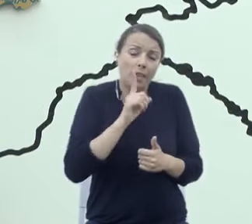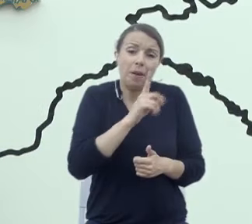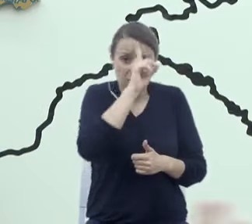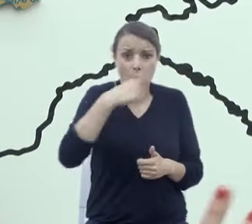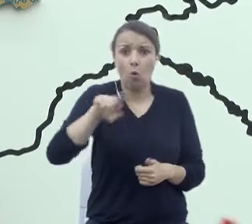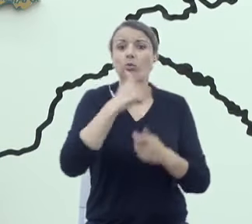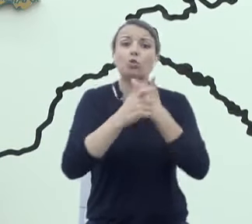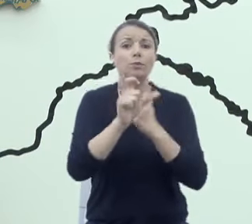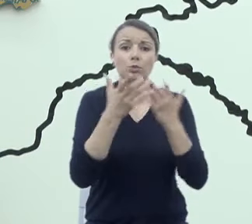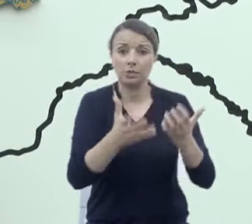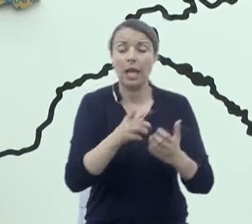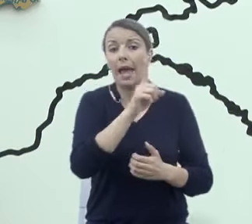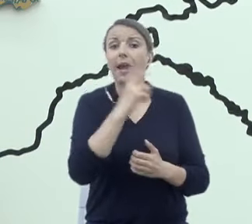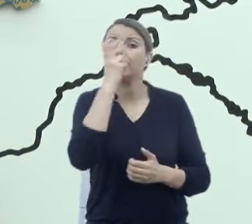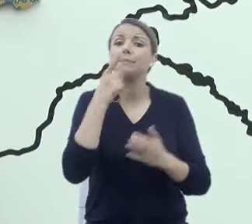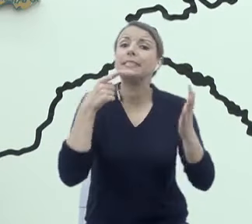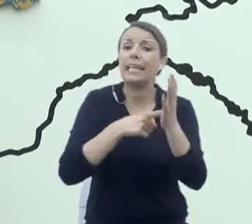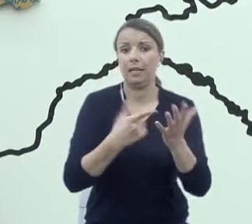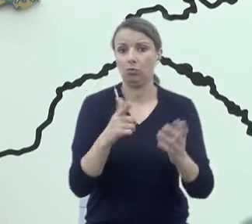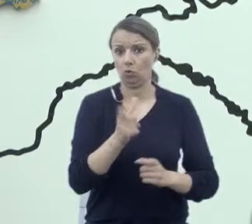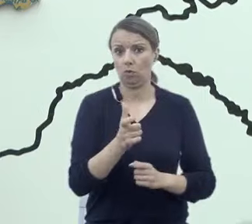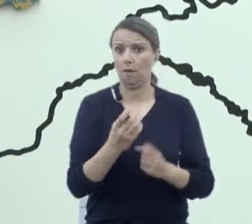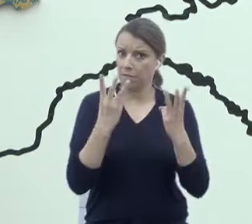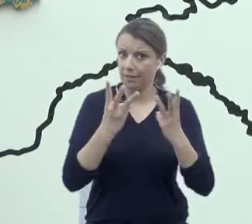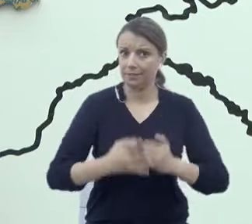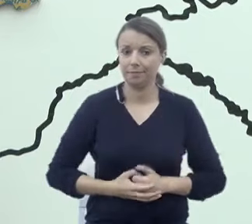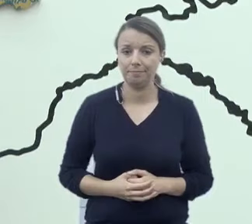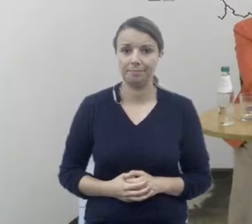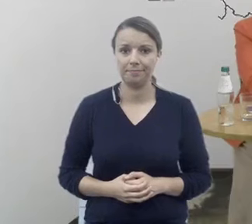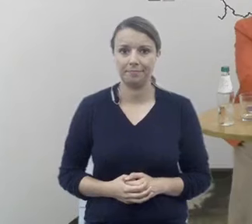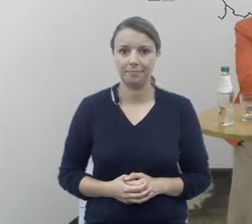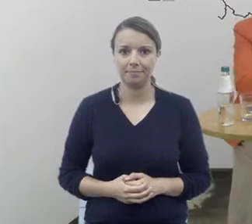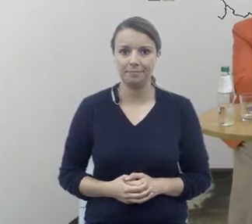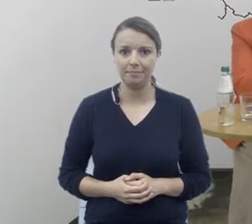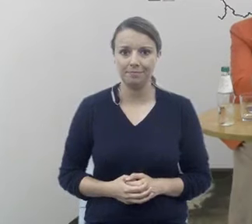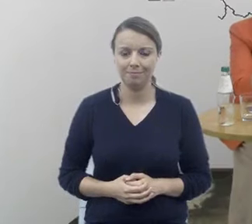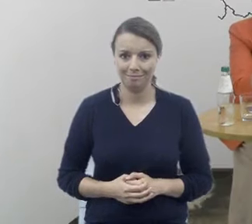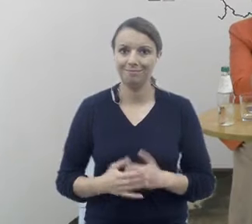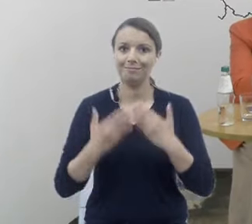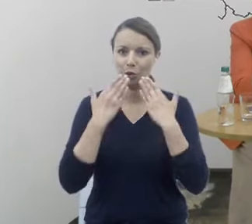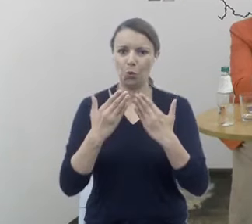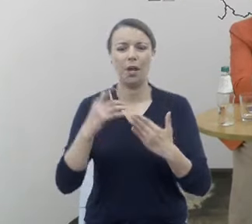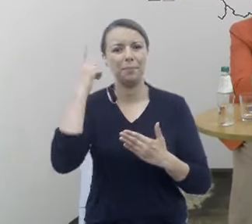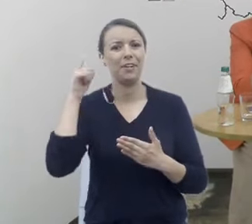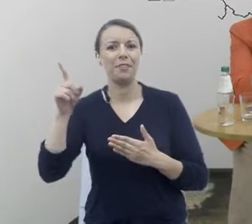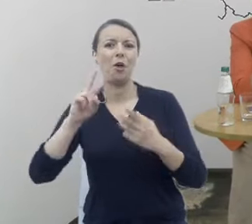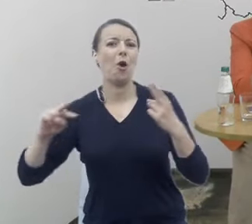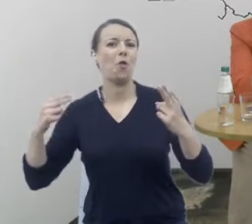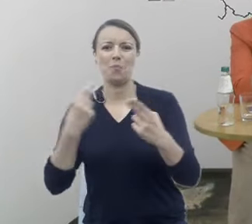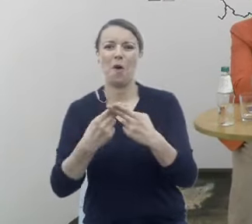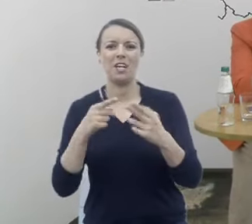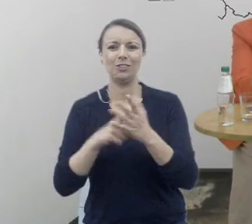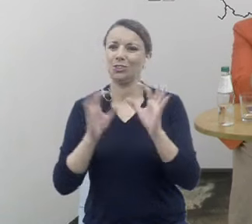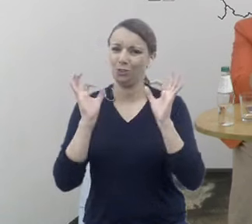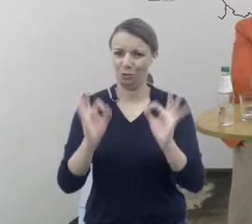Tylko jak gdyby czemu to ma służyć? Dziękuję. Ja myślę, że ta odpowiedź jest dobrym